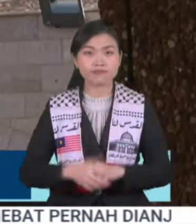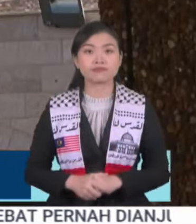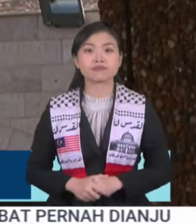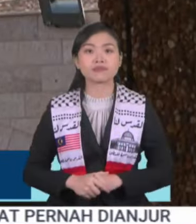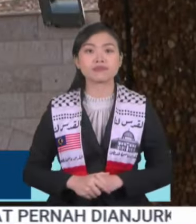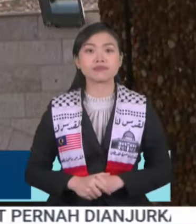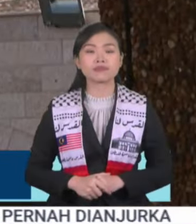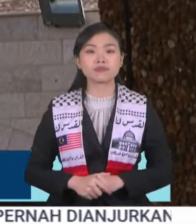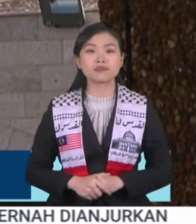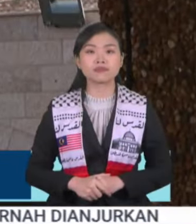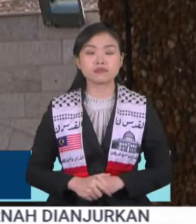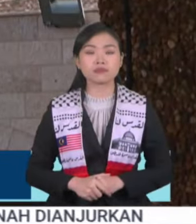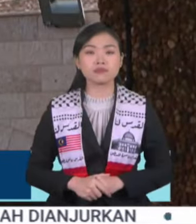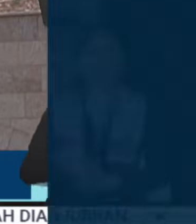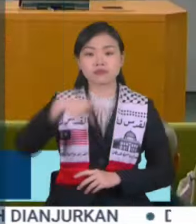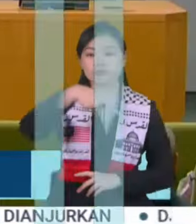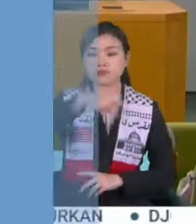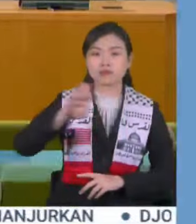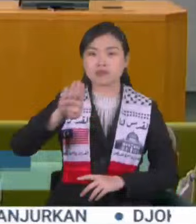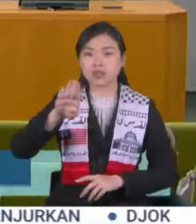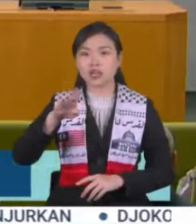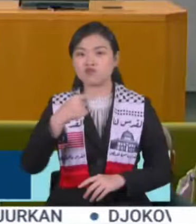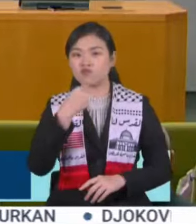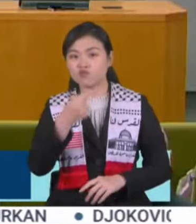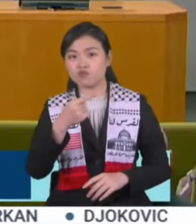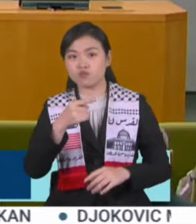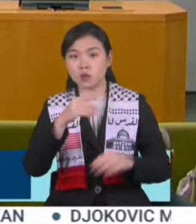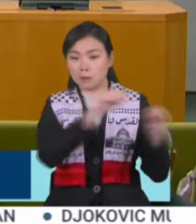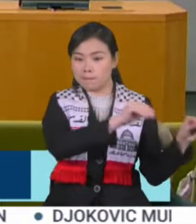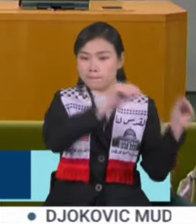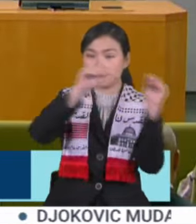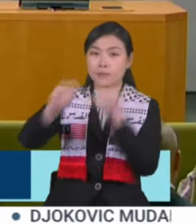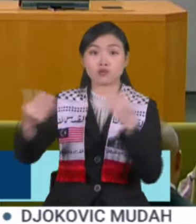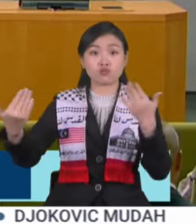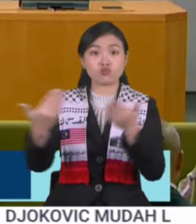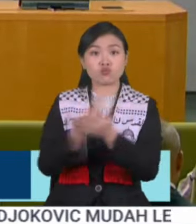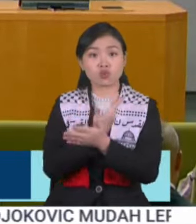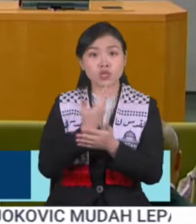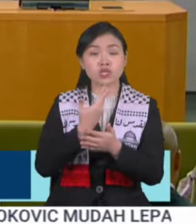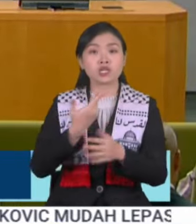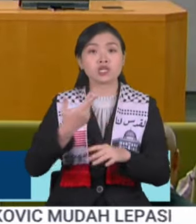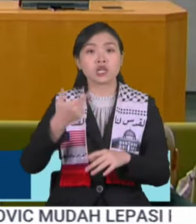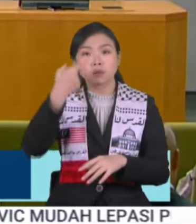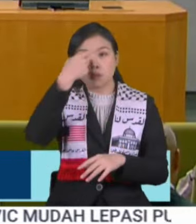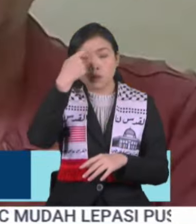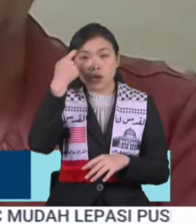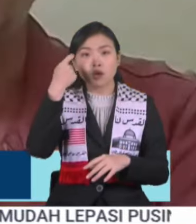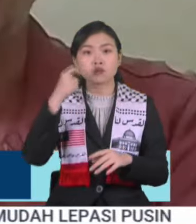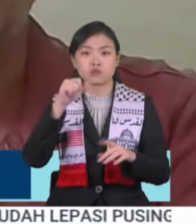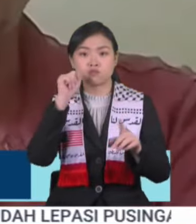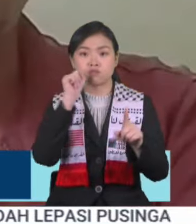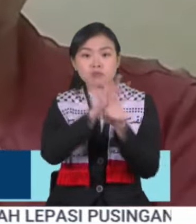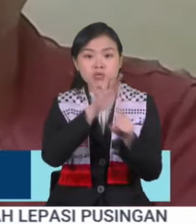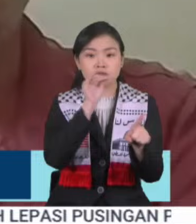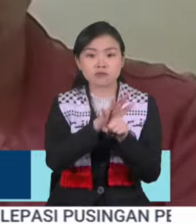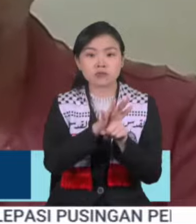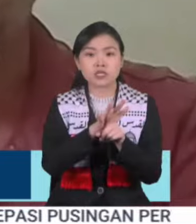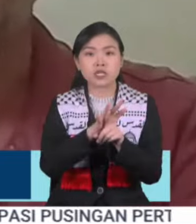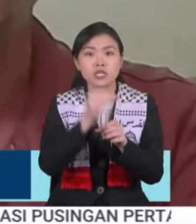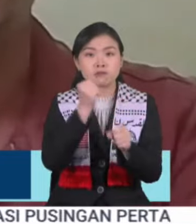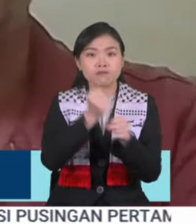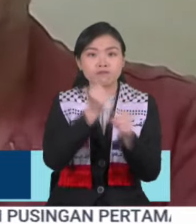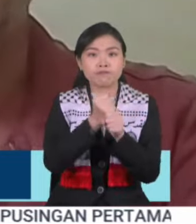Israel. PBB mengkritik arahan berpindah terbaru oleh Israel di Gaza kerana menjejaskan kerja-kerja kemanusiaan di